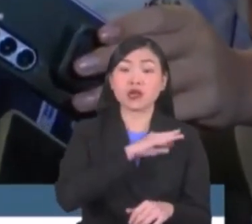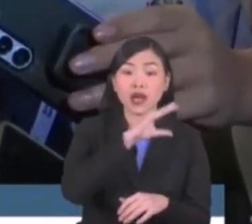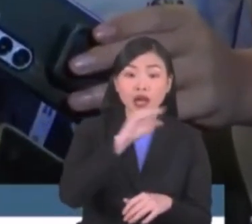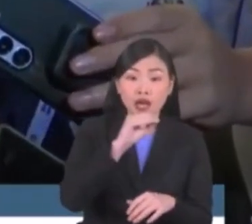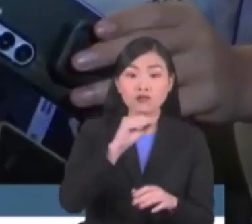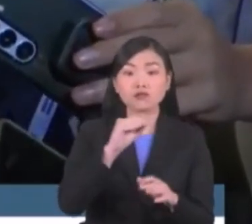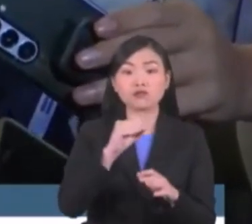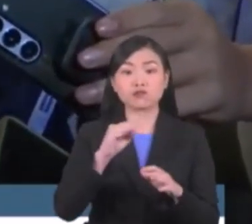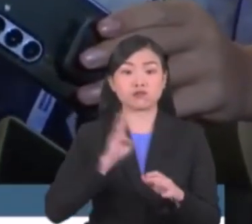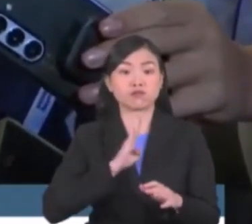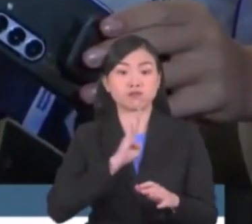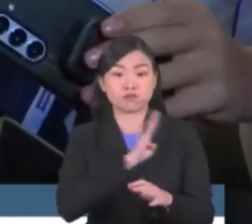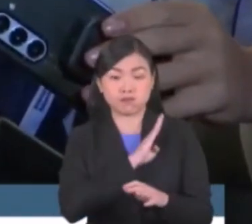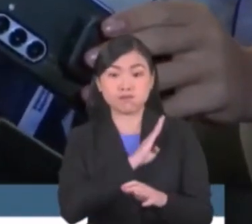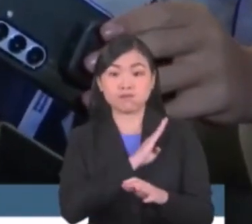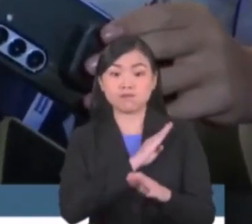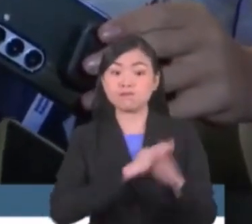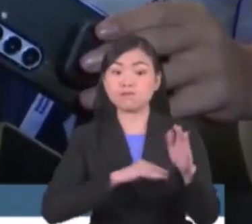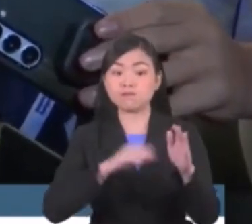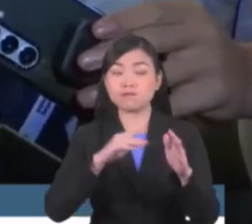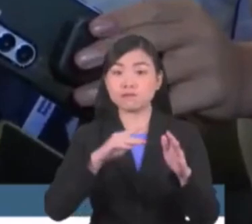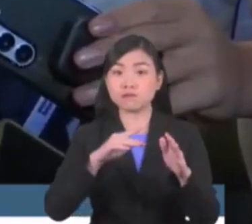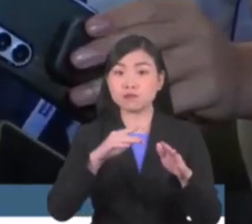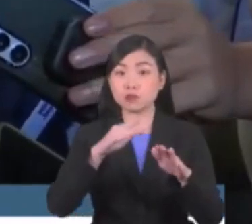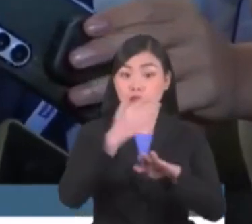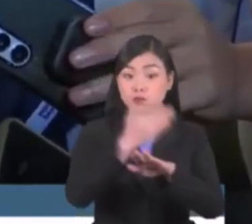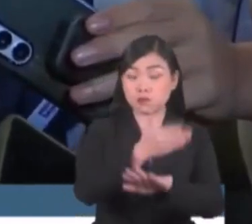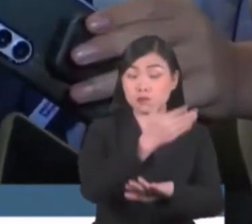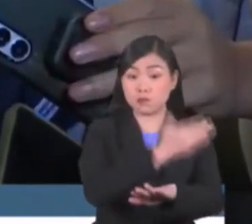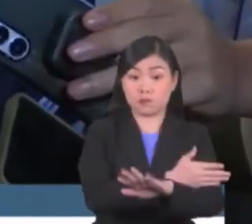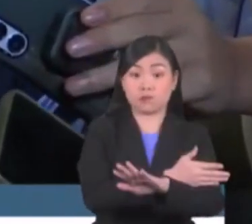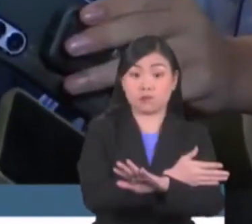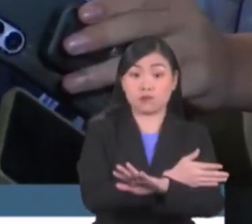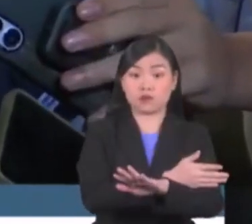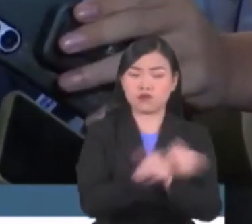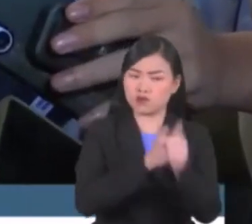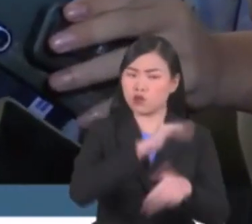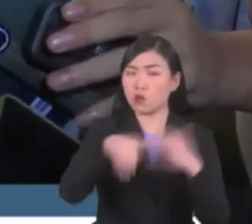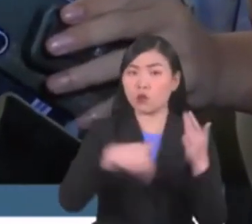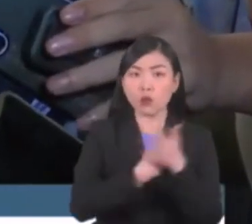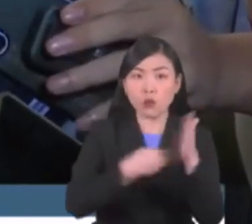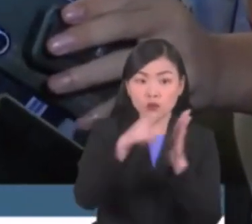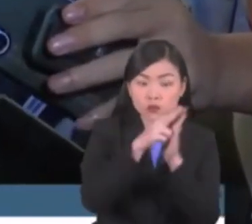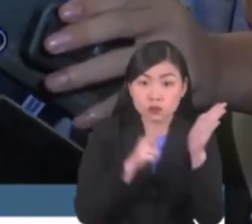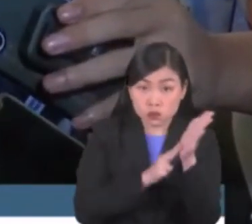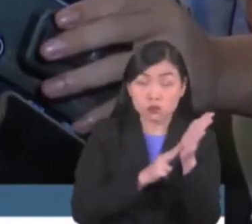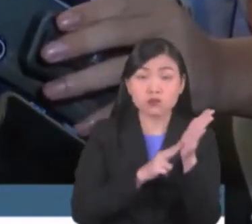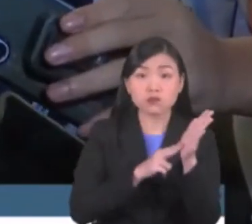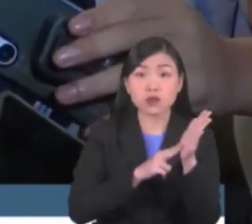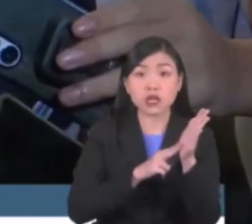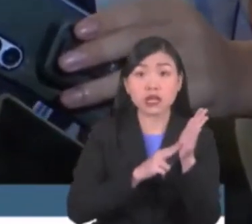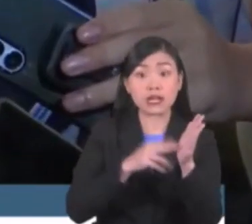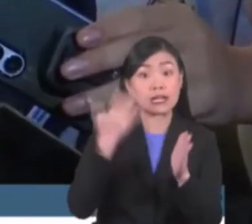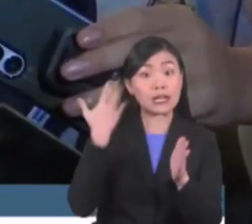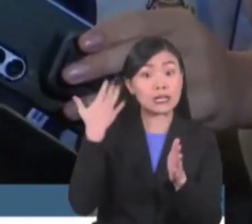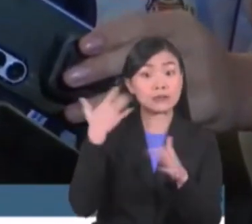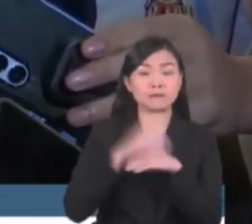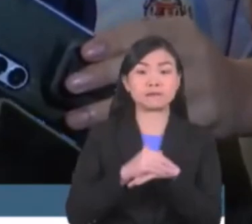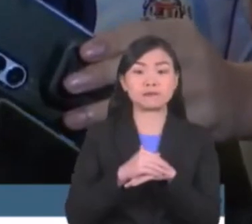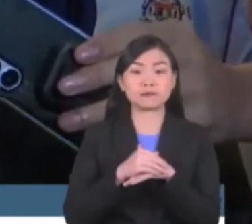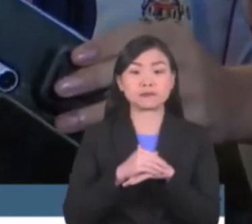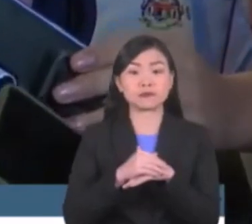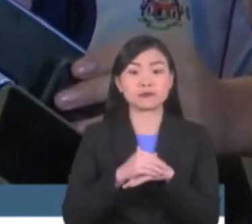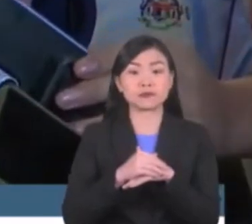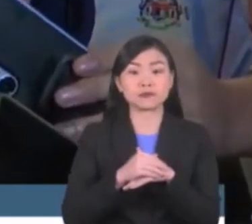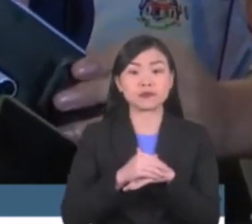berkanun untuk memperbarui dan meneliti segala peraturan-peraturan dan proses kerja yang lama supaya